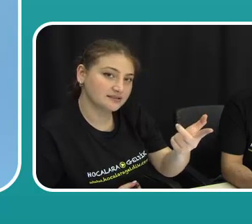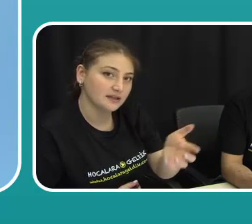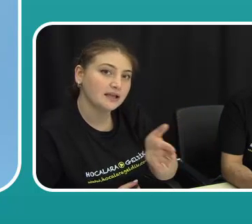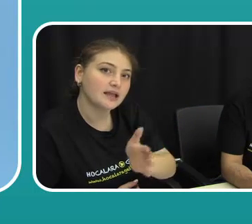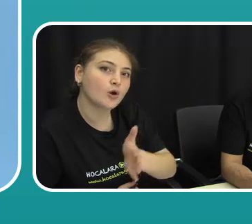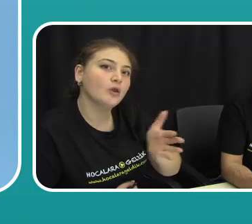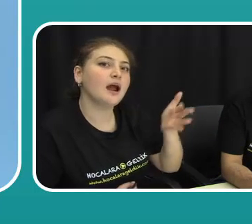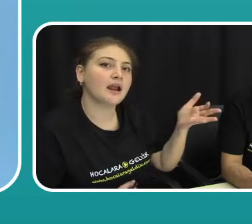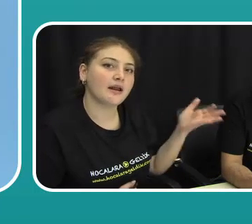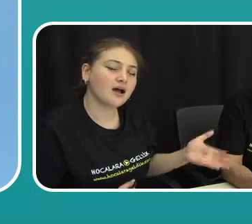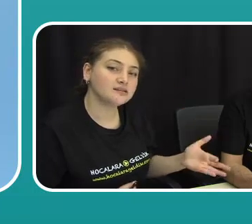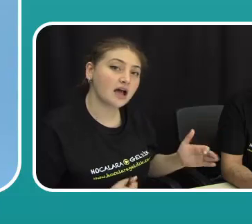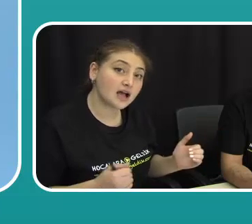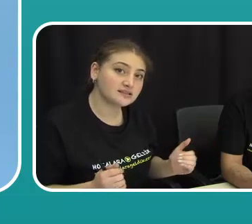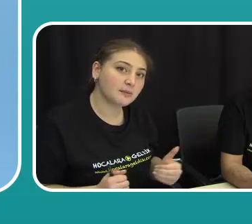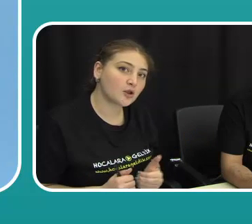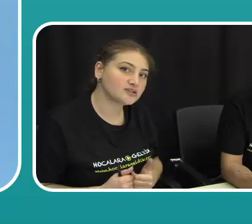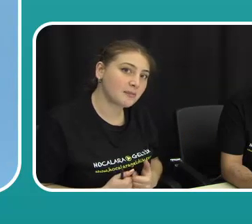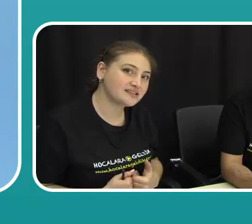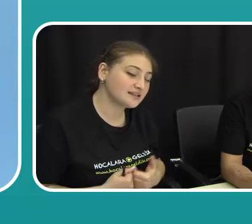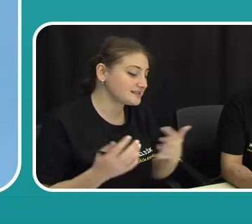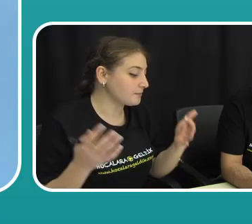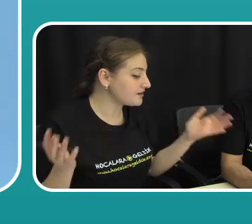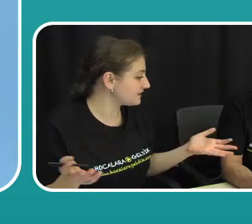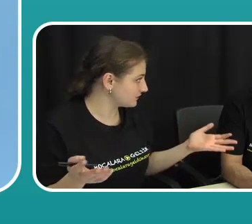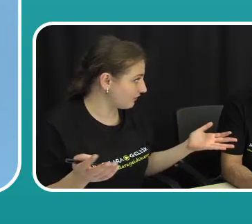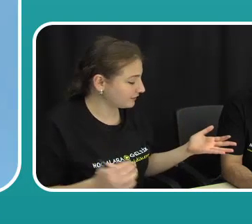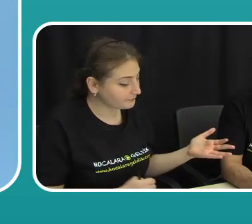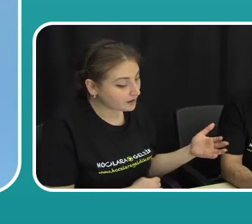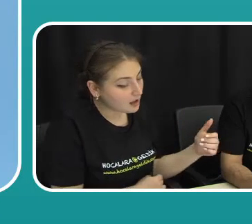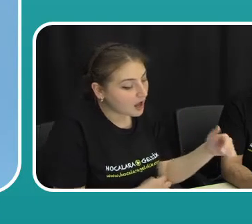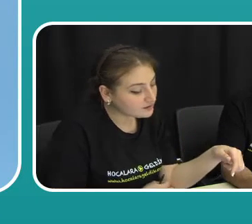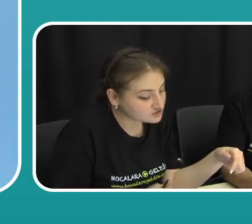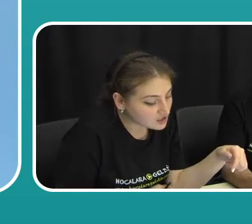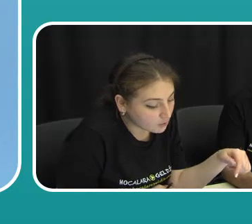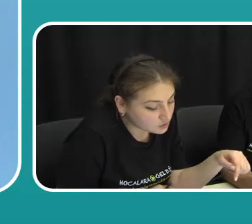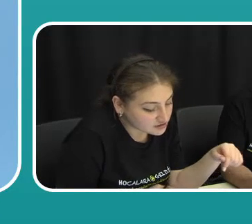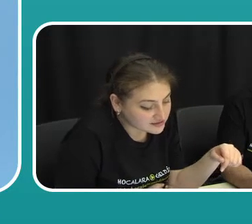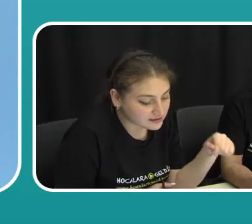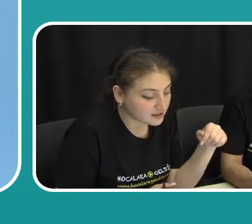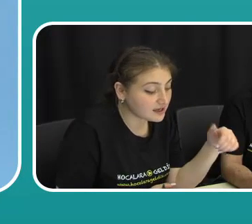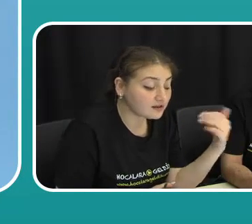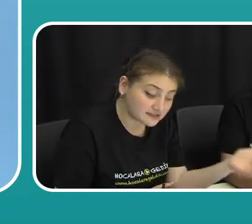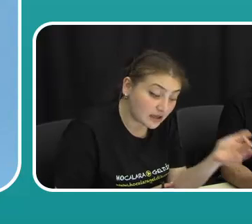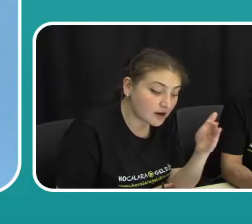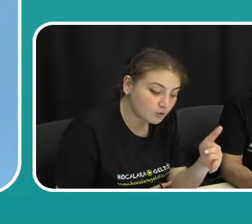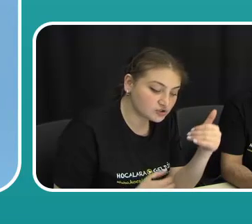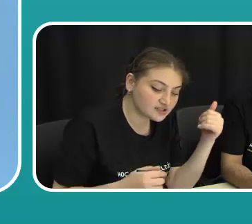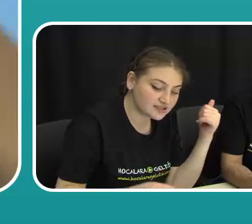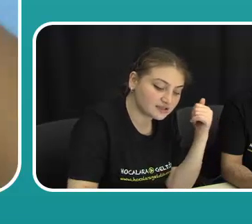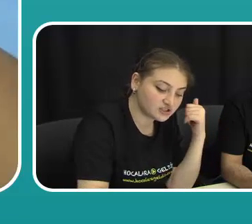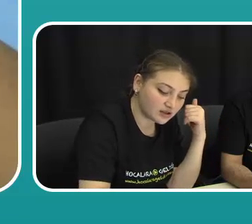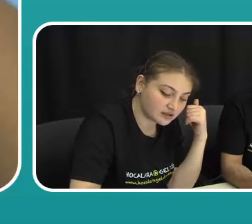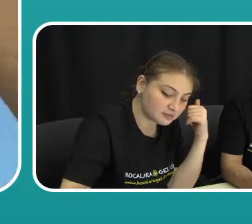kurabilirsin yani olaylar az Aslında Bana göstermek istediği tek bir resim var anlatıcılar okuyucunun anlatılanlar